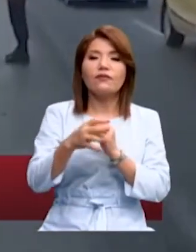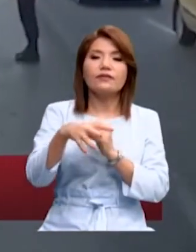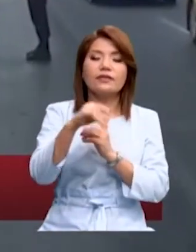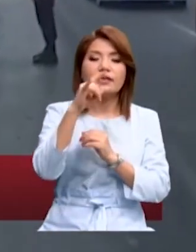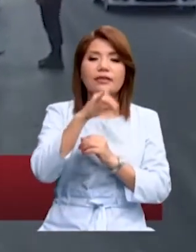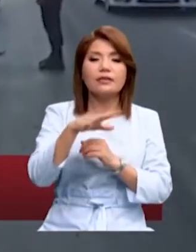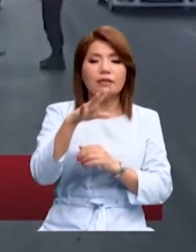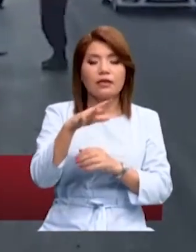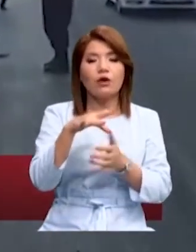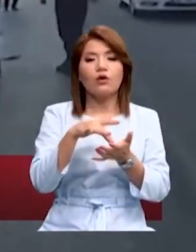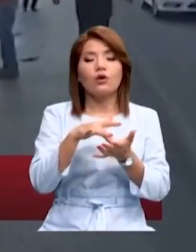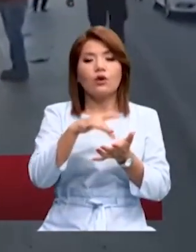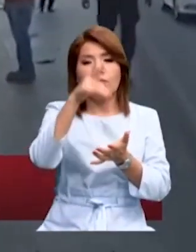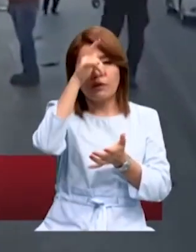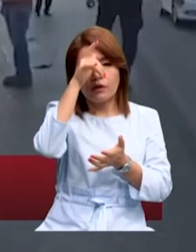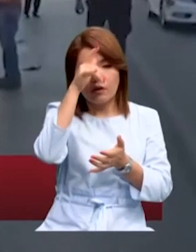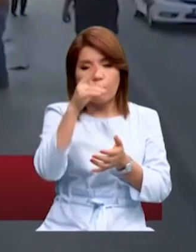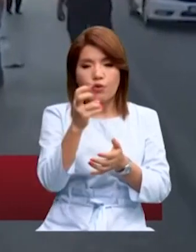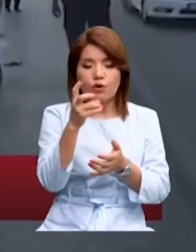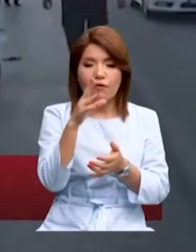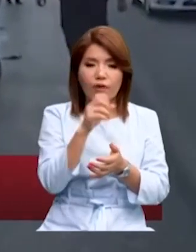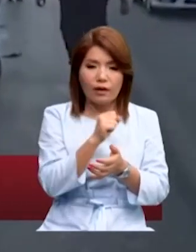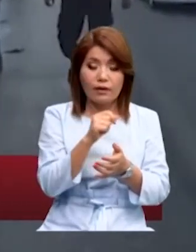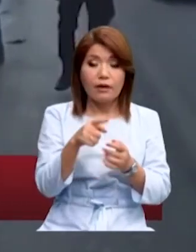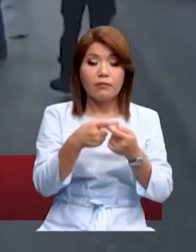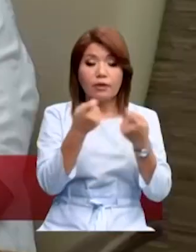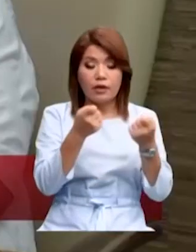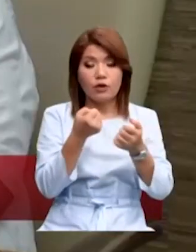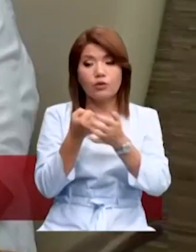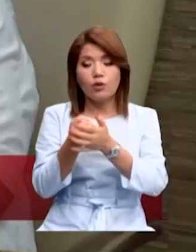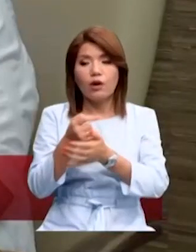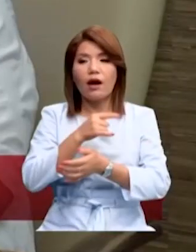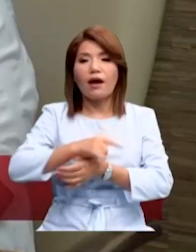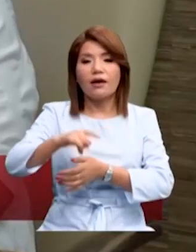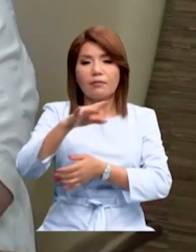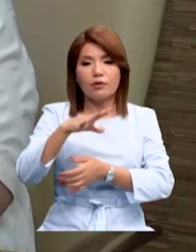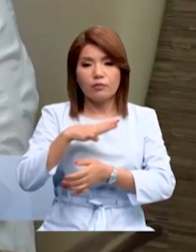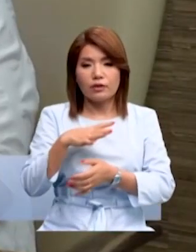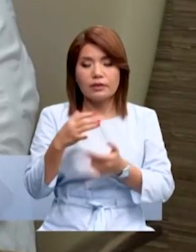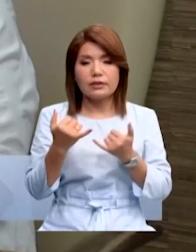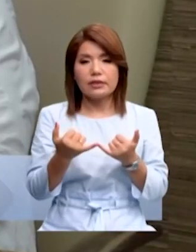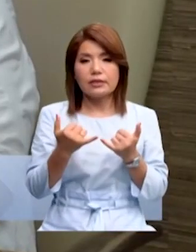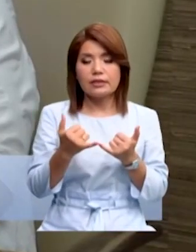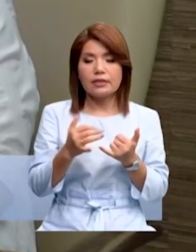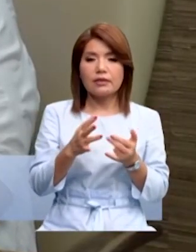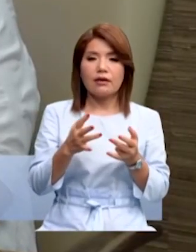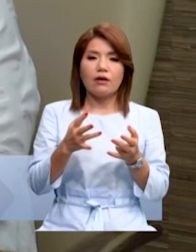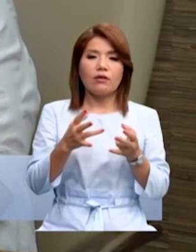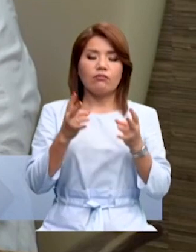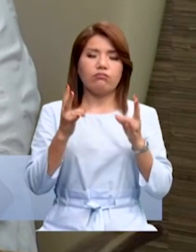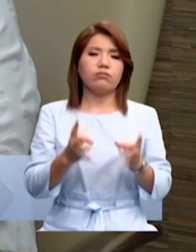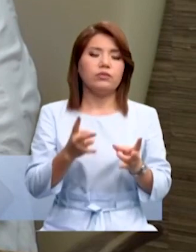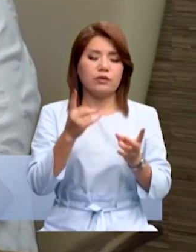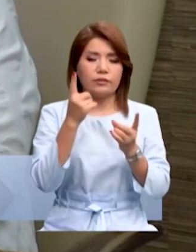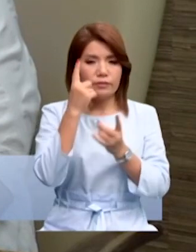казахстанцы находились в Турции по туристической путевке и спешили из отеля в аэропорт. Сейчас пришла трагическая новость.